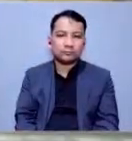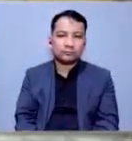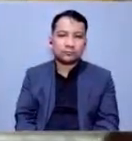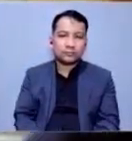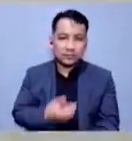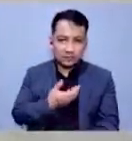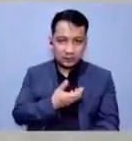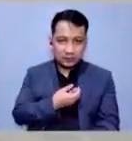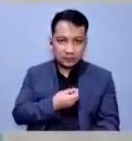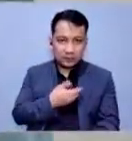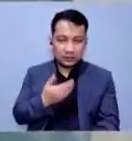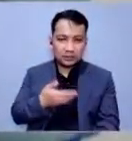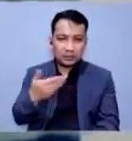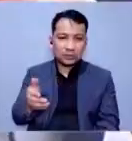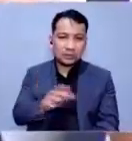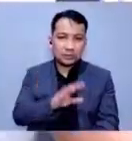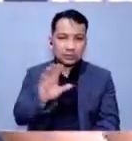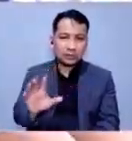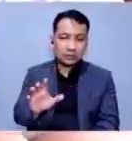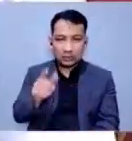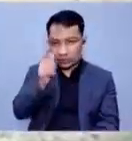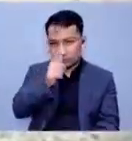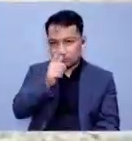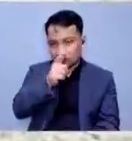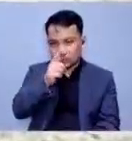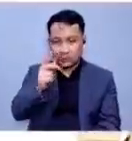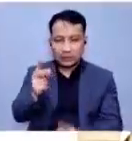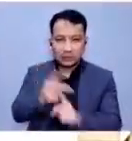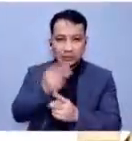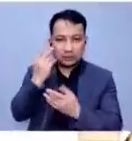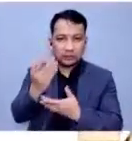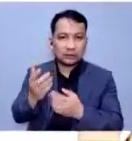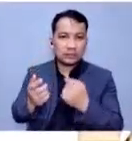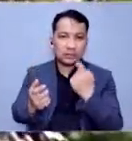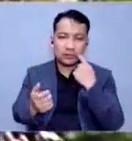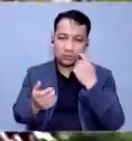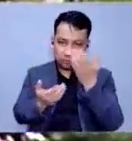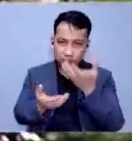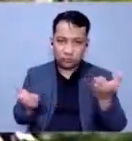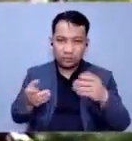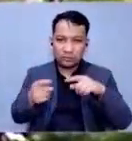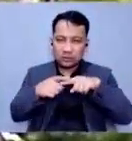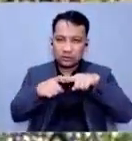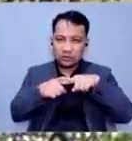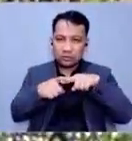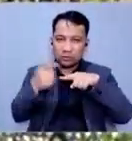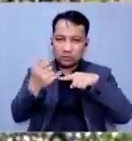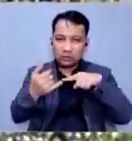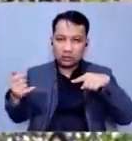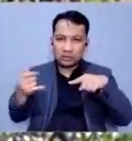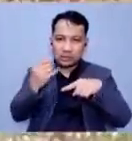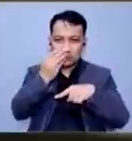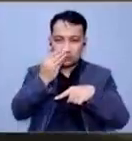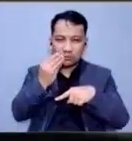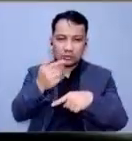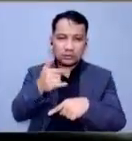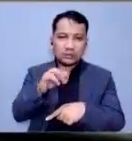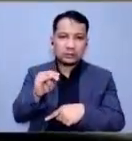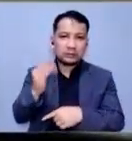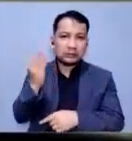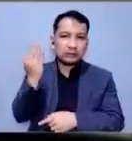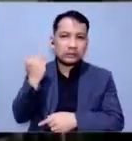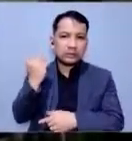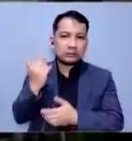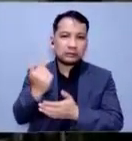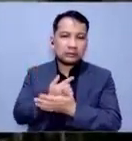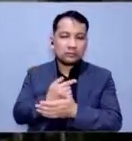Kakabakaba na naman ang mga taga Luzon at Visayas kanina dahil sa manipis na supply ng kuryente sa grid buong araw.